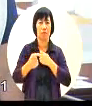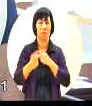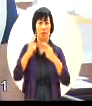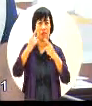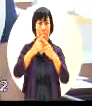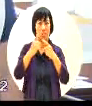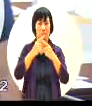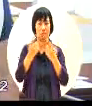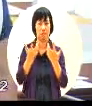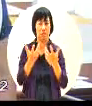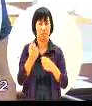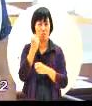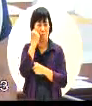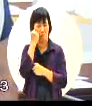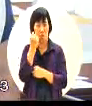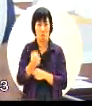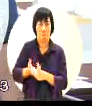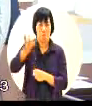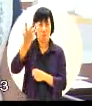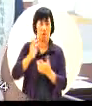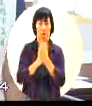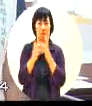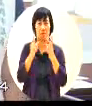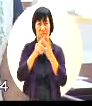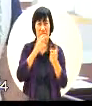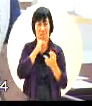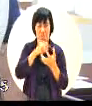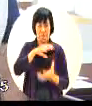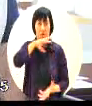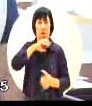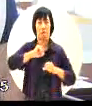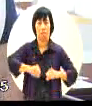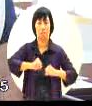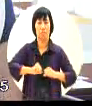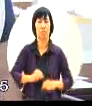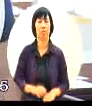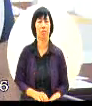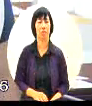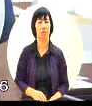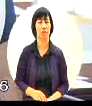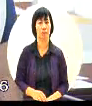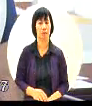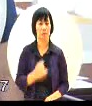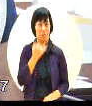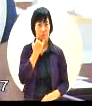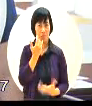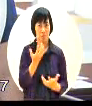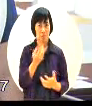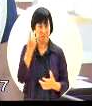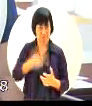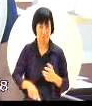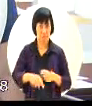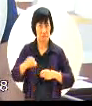吼，啊咱人啊愈来愈长寿，是毋是会当来讲重新来甲规划